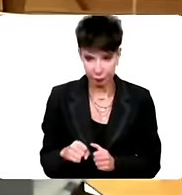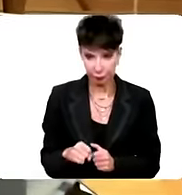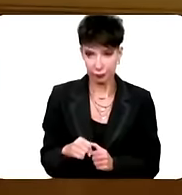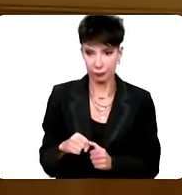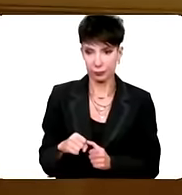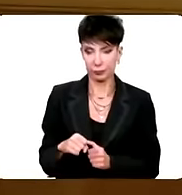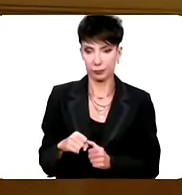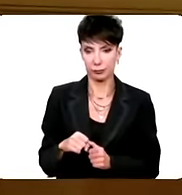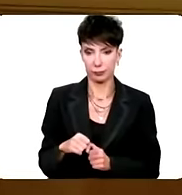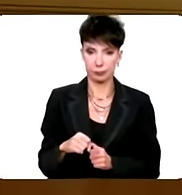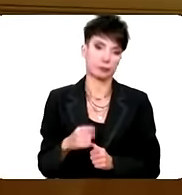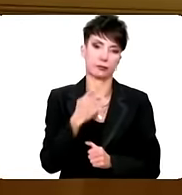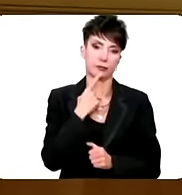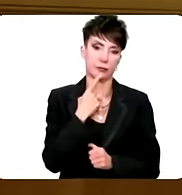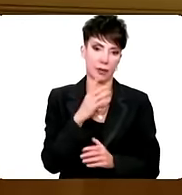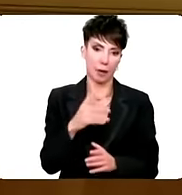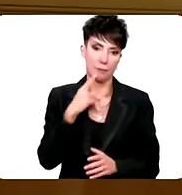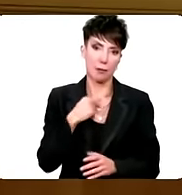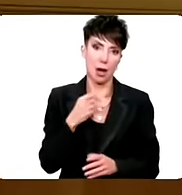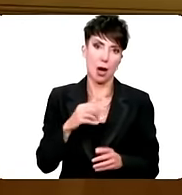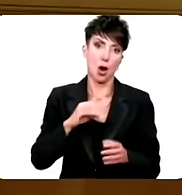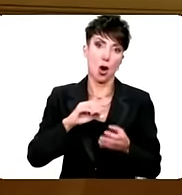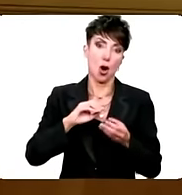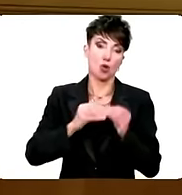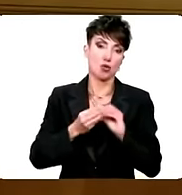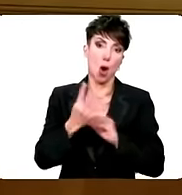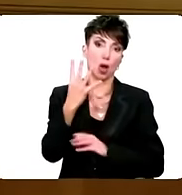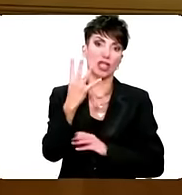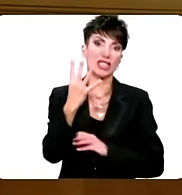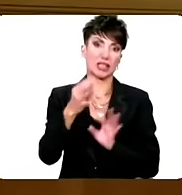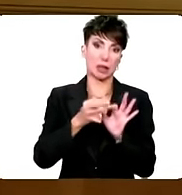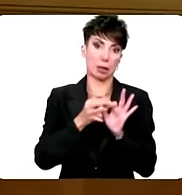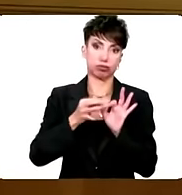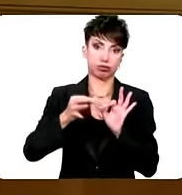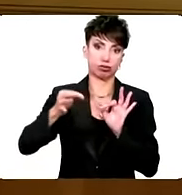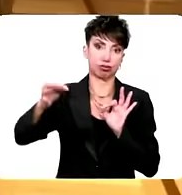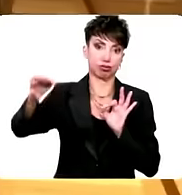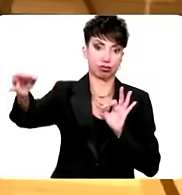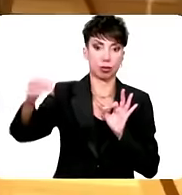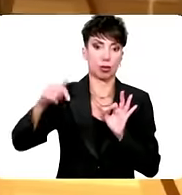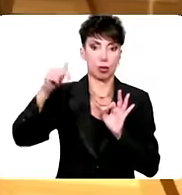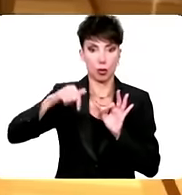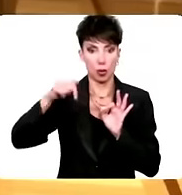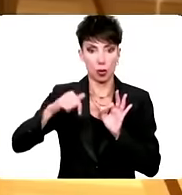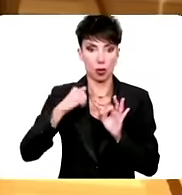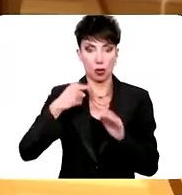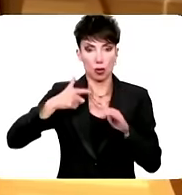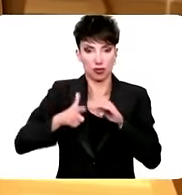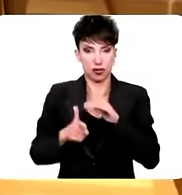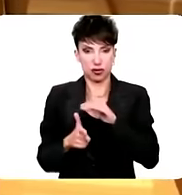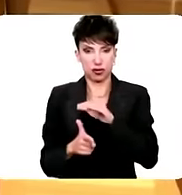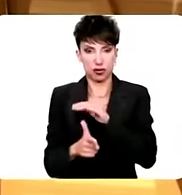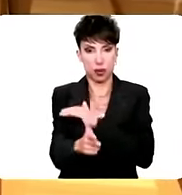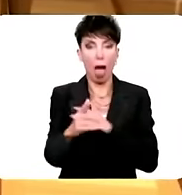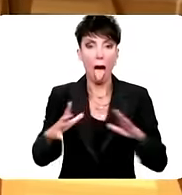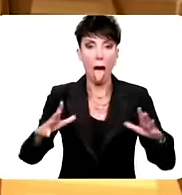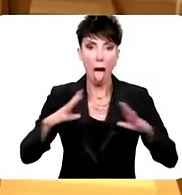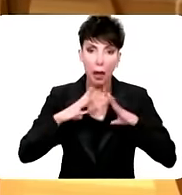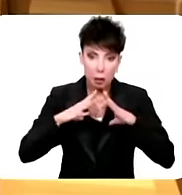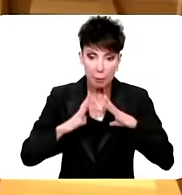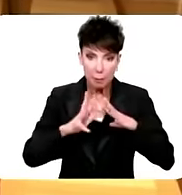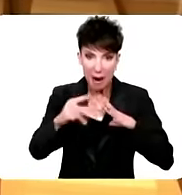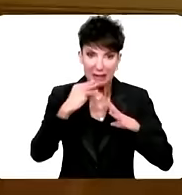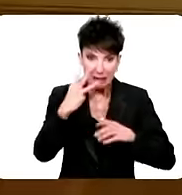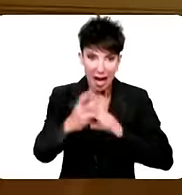Ναι, έχουμε τη γραμμή 4, είναι τεράστιο έργο, είναι το μεγαλύτερο έργο. Έχουν ήδη μπει οι δύο μετροπόλικες, αλλά δεν θα είναι έτοιμοι. Άρα